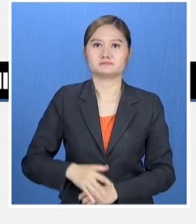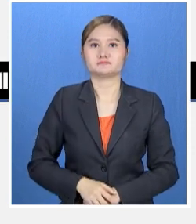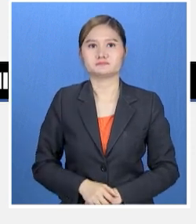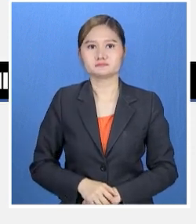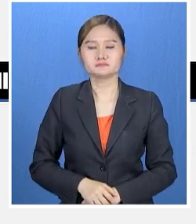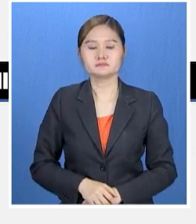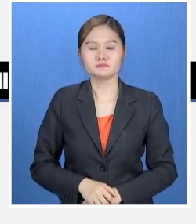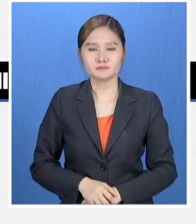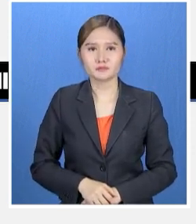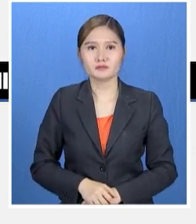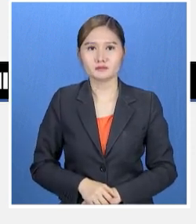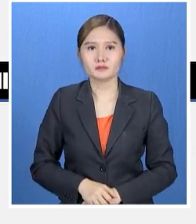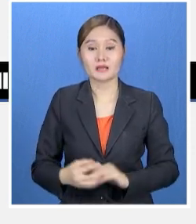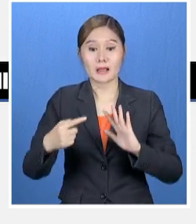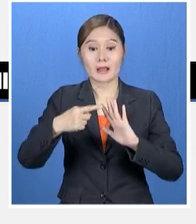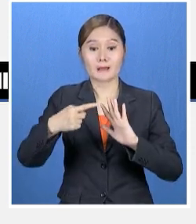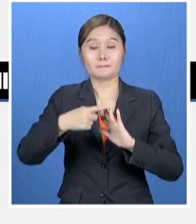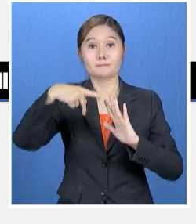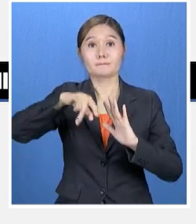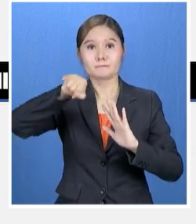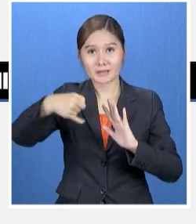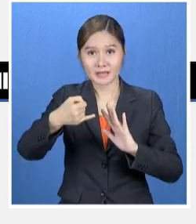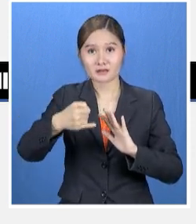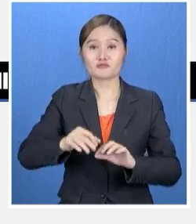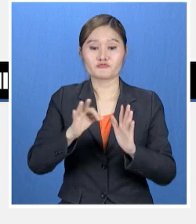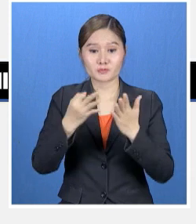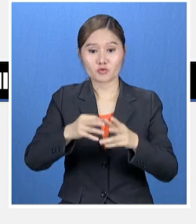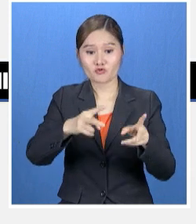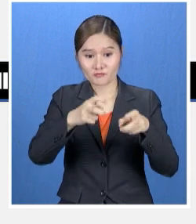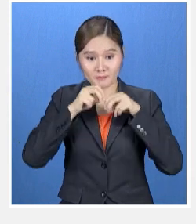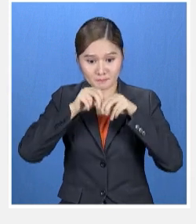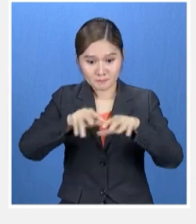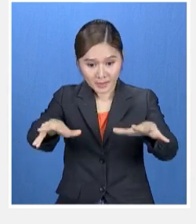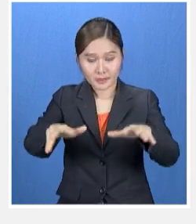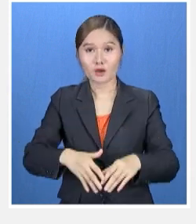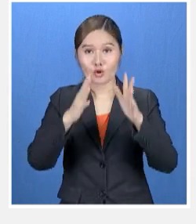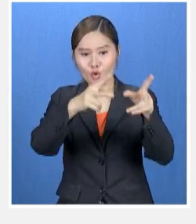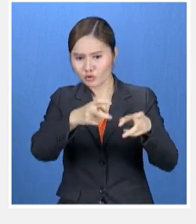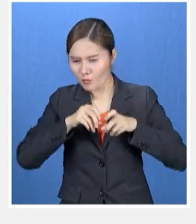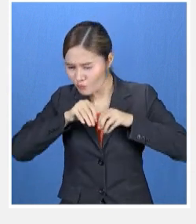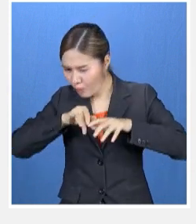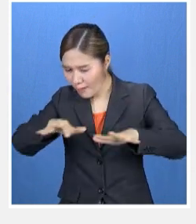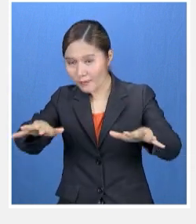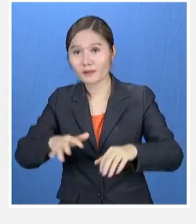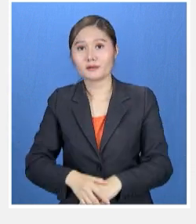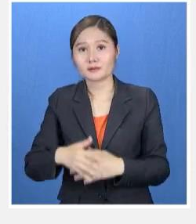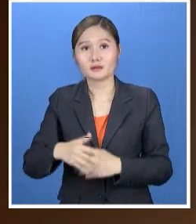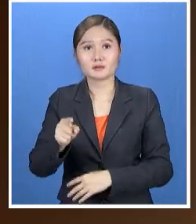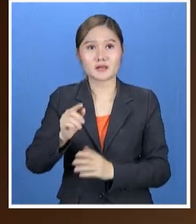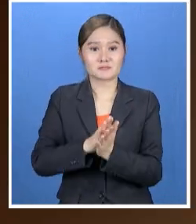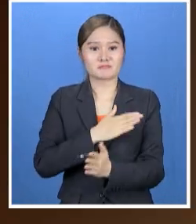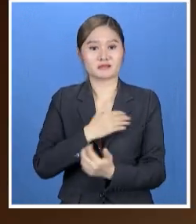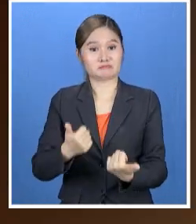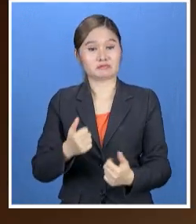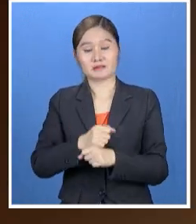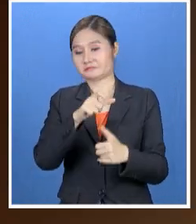ครับทางเพจแม่ทับลิง 3/1 มาโพสต์อย่างนี้ปุ๊บโอ้โหคนเขาก็แชร์คนเขาก็ด่ากันทั่วบ้านทั่วเมืองโอ้โหพระสมัย